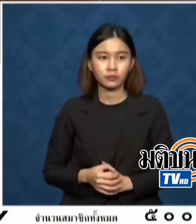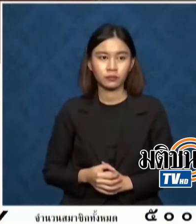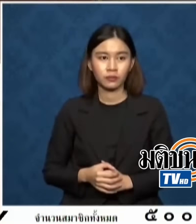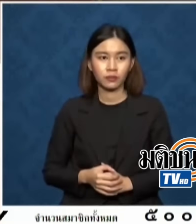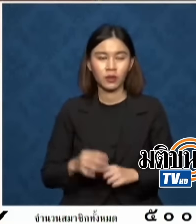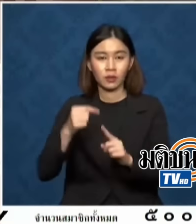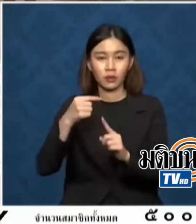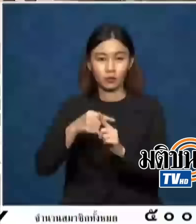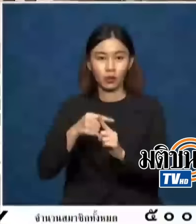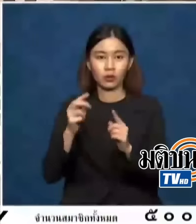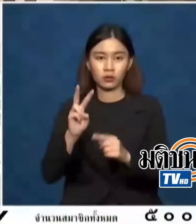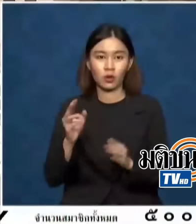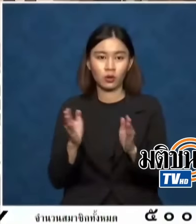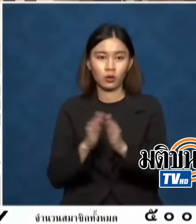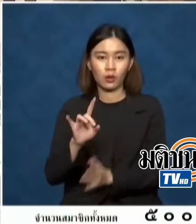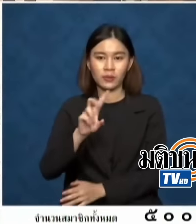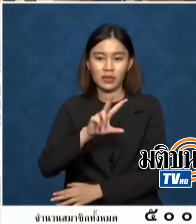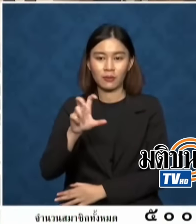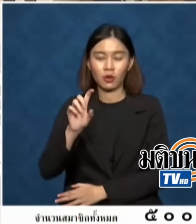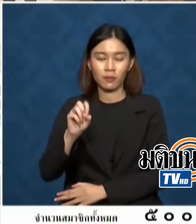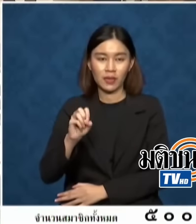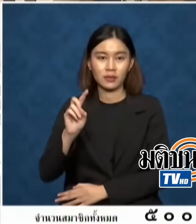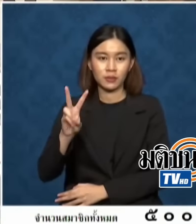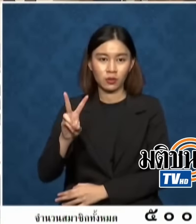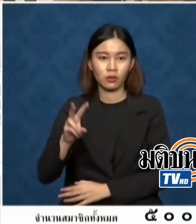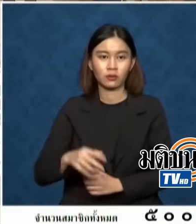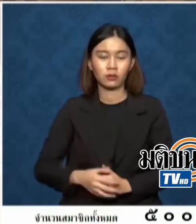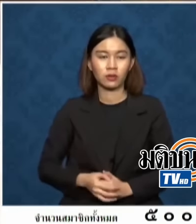บวกอีก2นะครับเป็น382ครับ